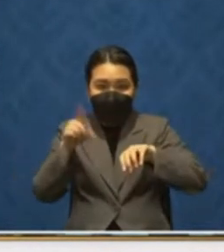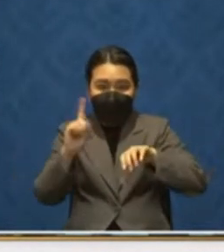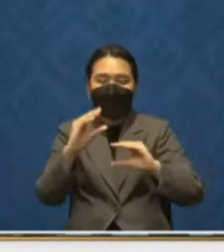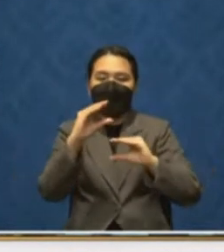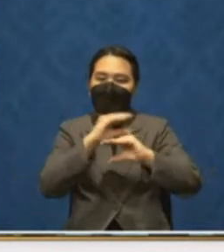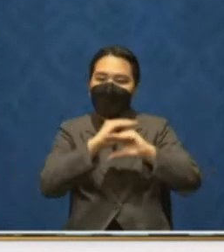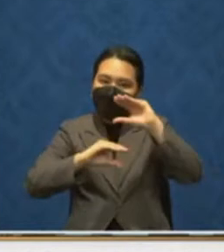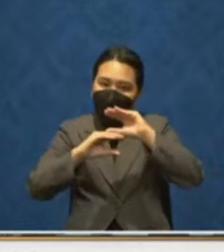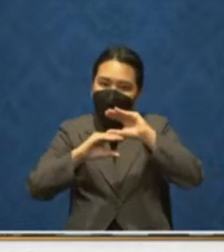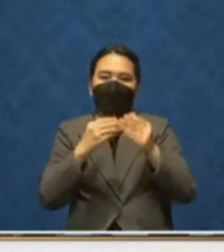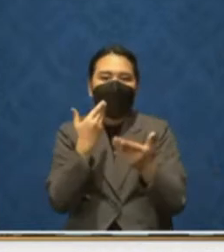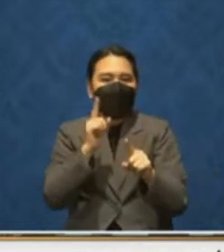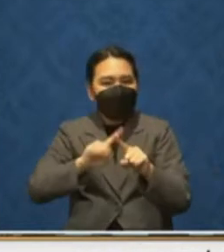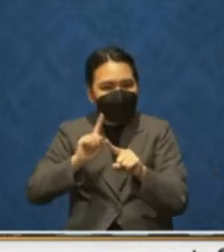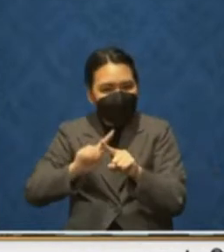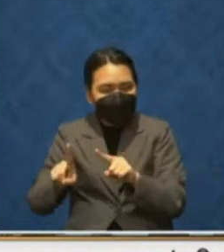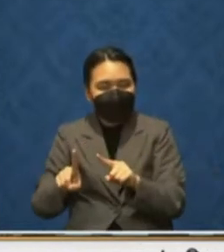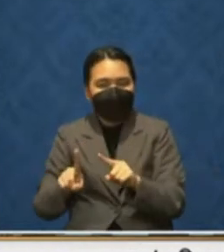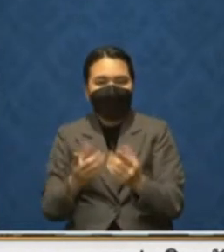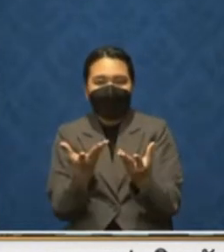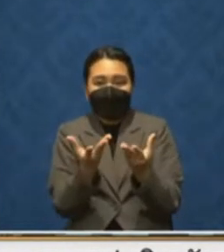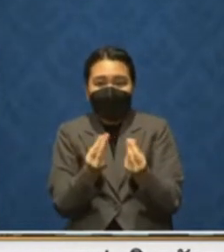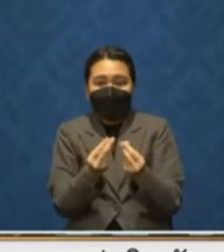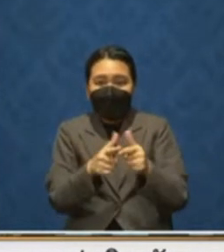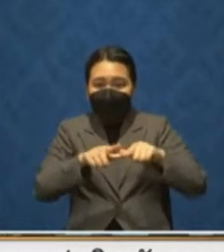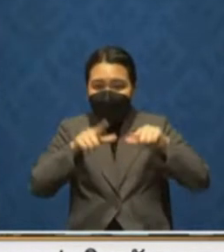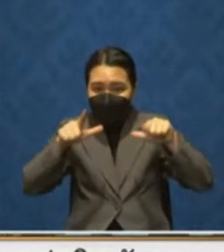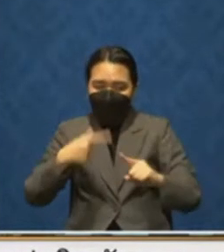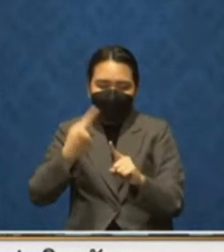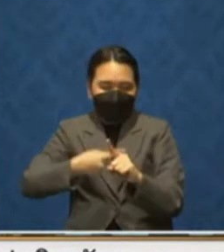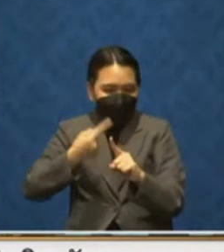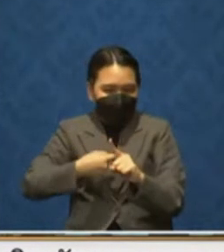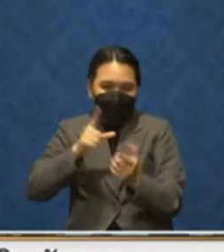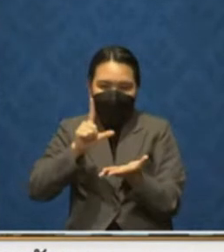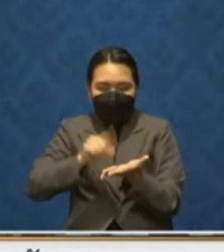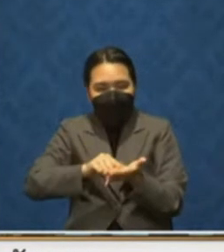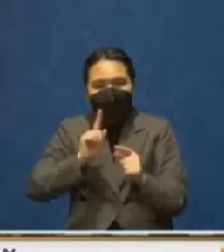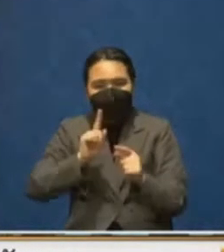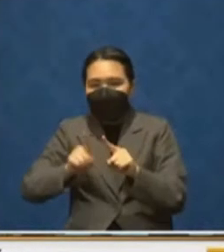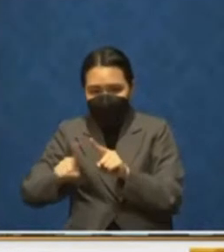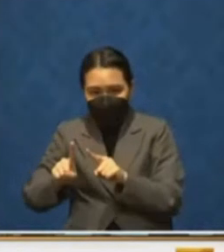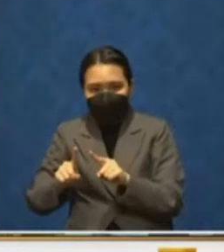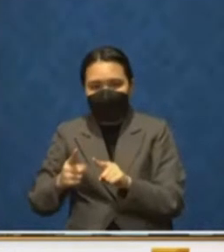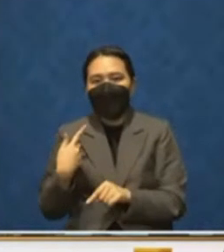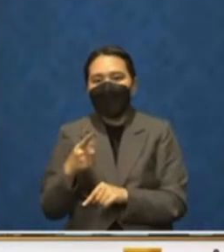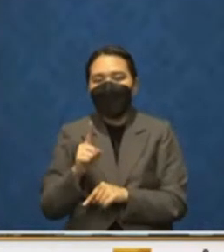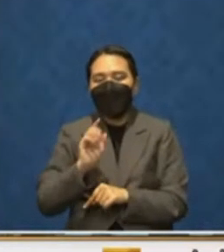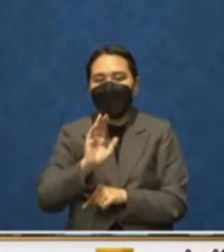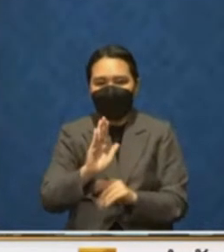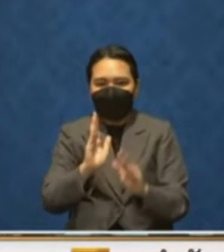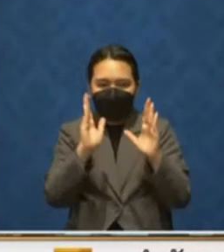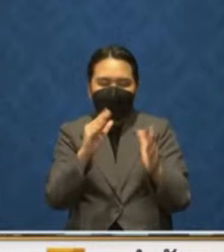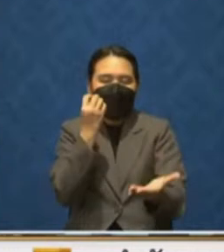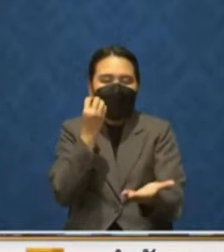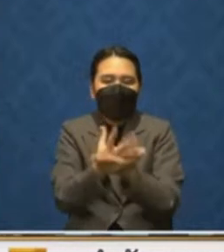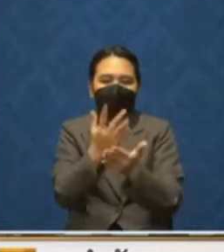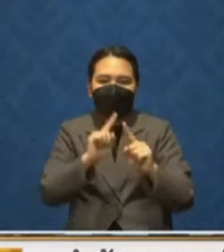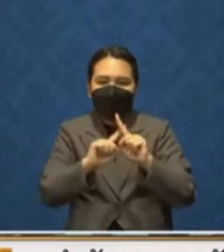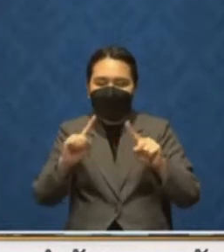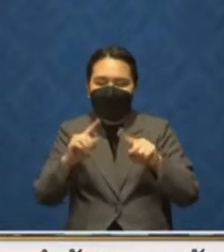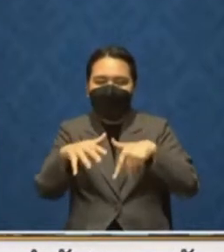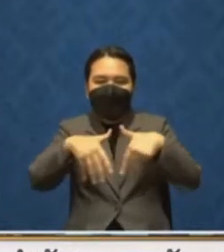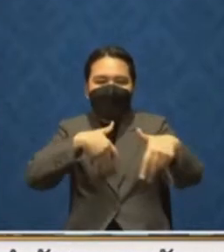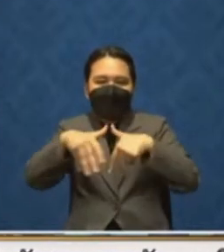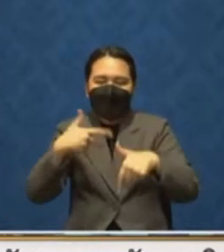ๆนะครับให้เช่าที่ในคาถูกบ้างหรือนู่นนี่นั่งๆซึ่งมันประโยชน์ของนายทุนเท่านั้นแต่พี่น้องประชาชน